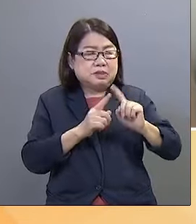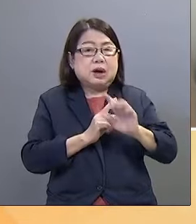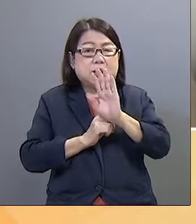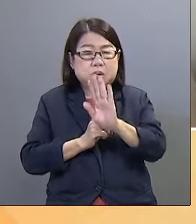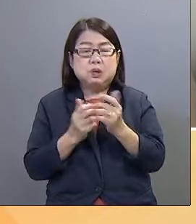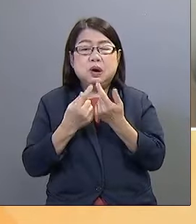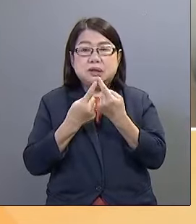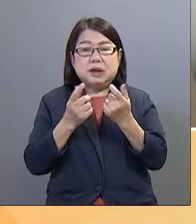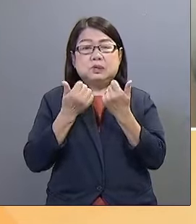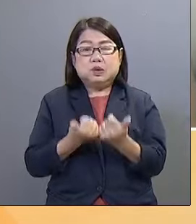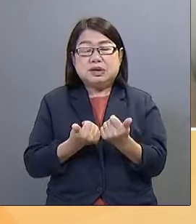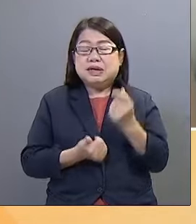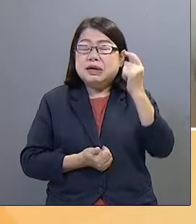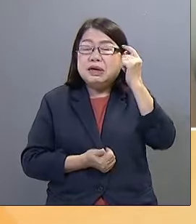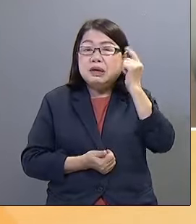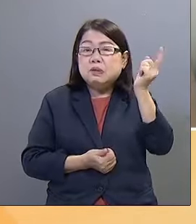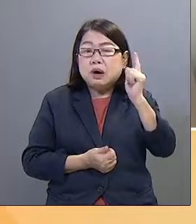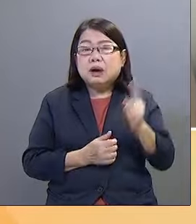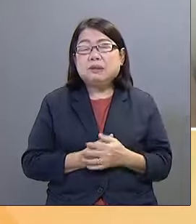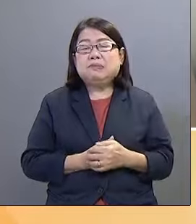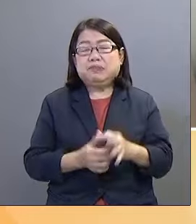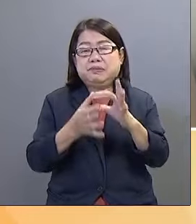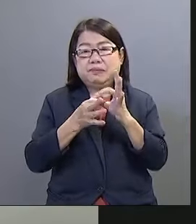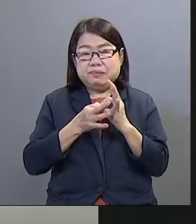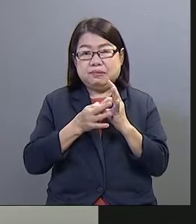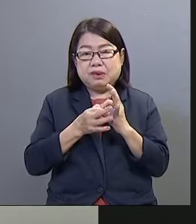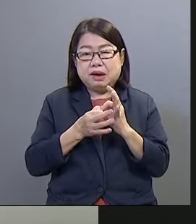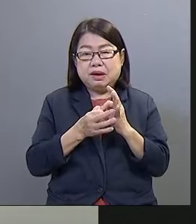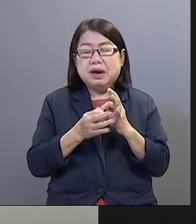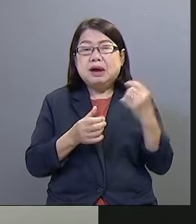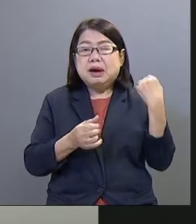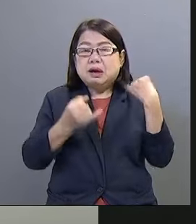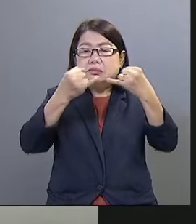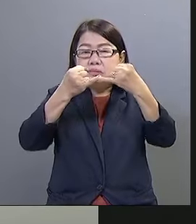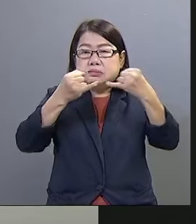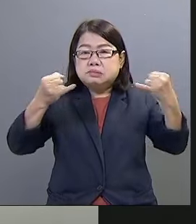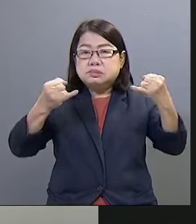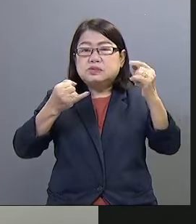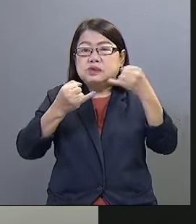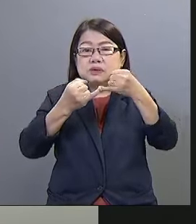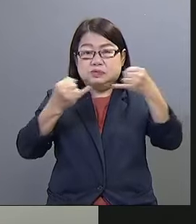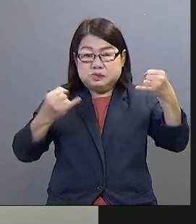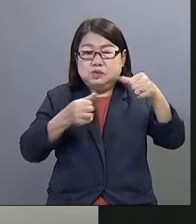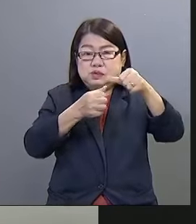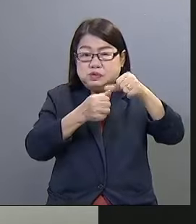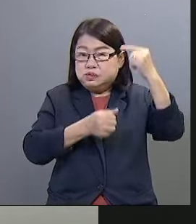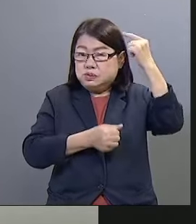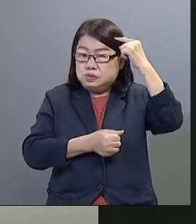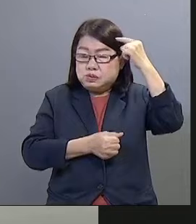บนนี้ค่อนๆจะเชื่อว่ามัเกิดจะปัจัในเรื่องของครบประสาส่วกามความเราเองนะคะ